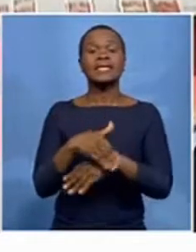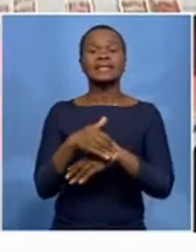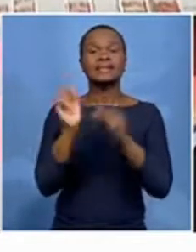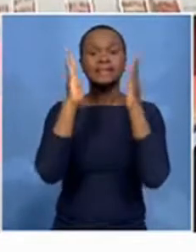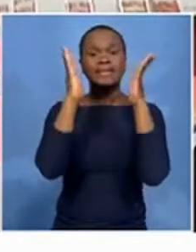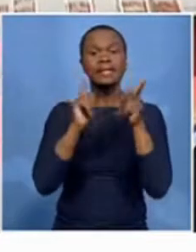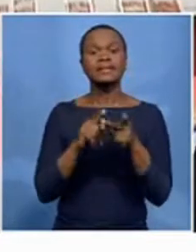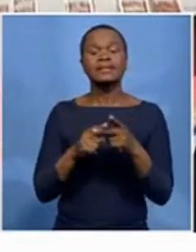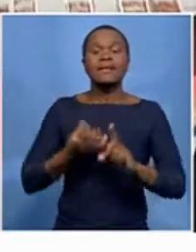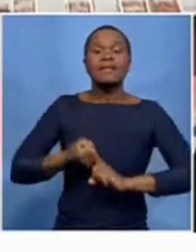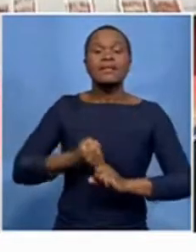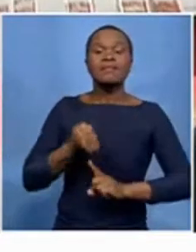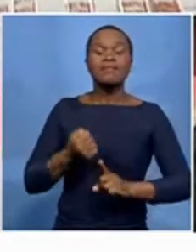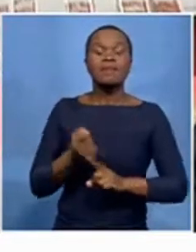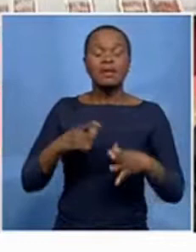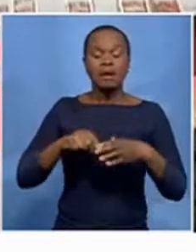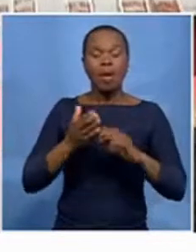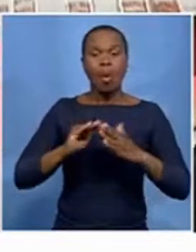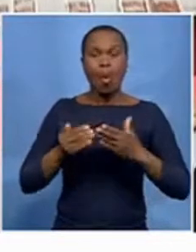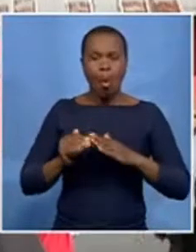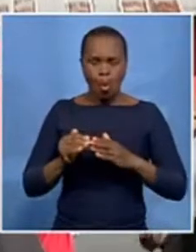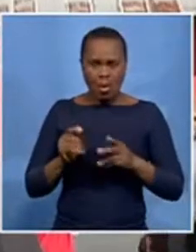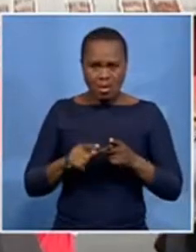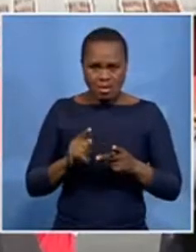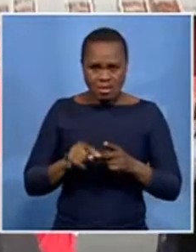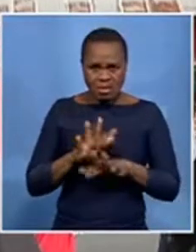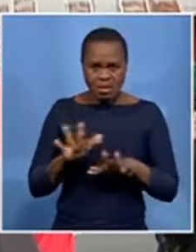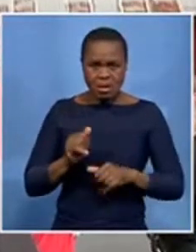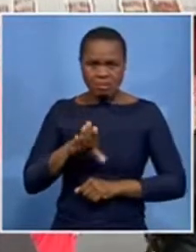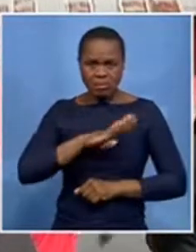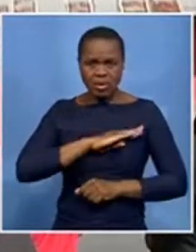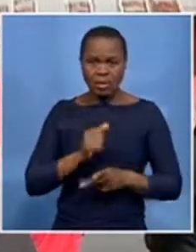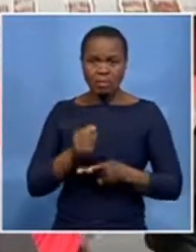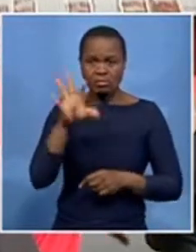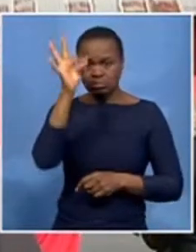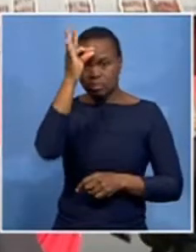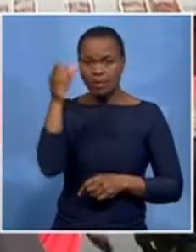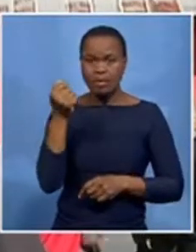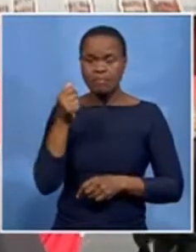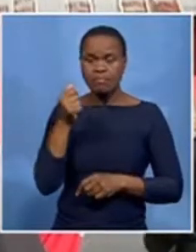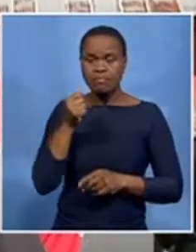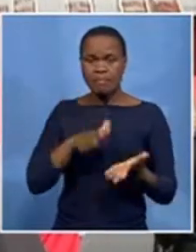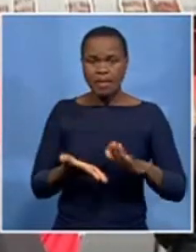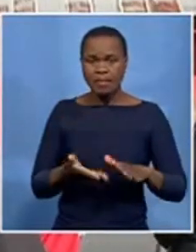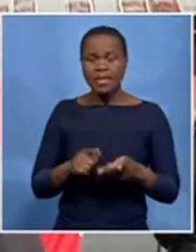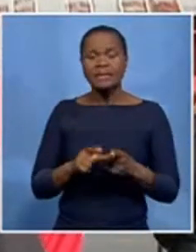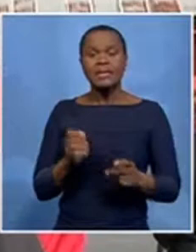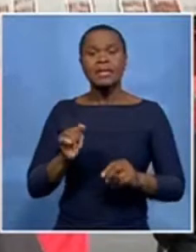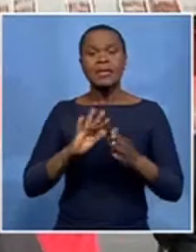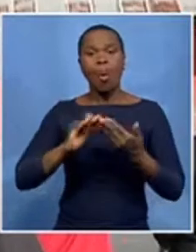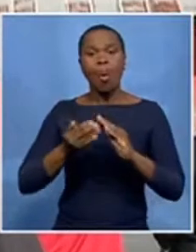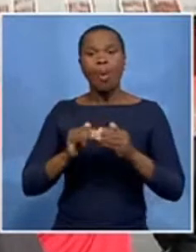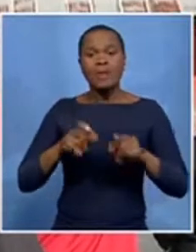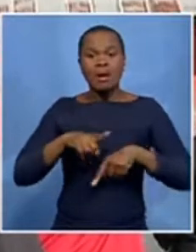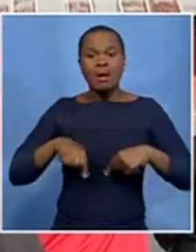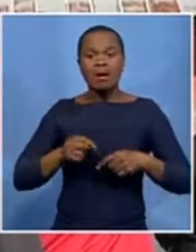ngetibhamu nokuthi bantu balwe babulala akunamuntu akunalisotsha noliphoyisa lelibulewe eSwatini. Instead kubulewe abantu bakithi